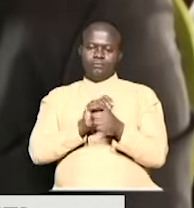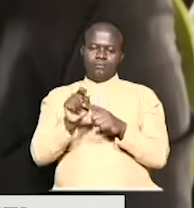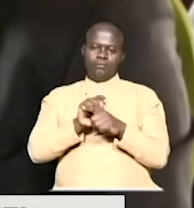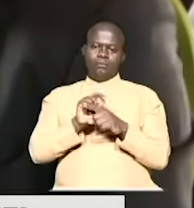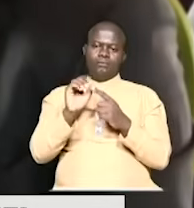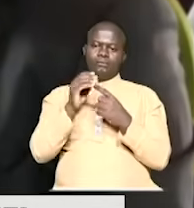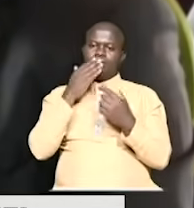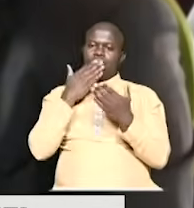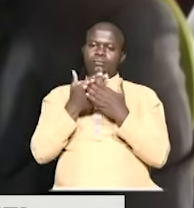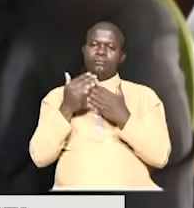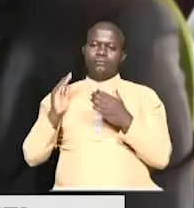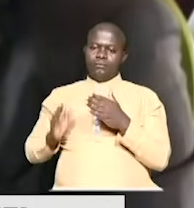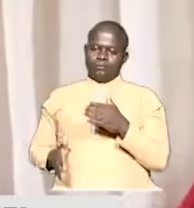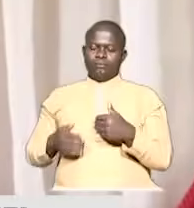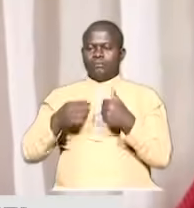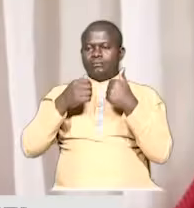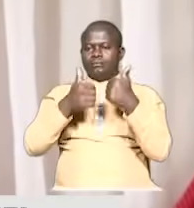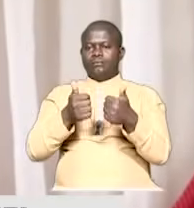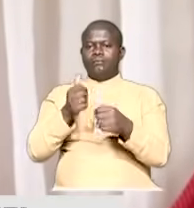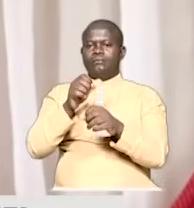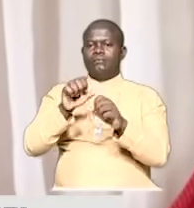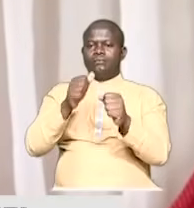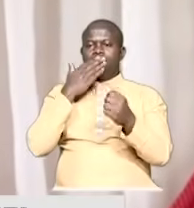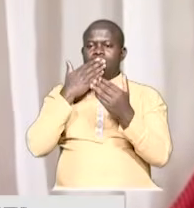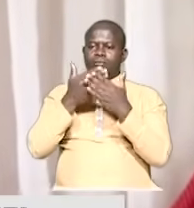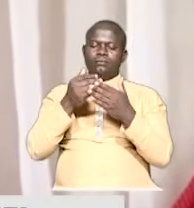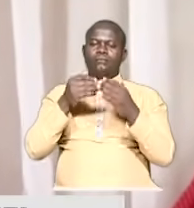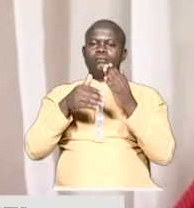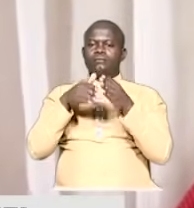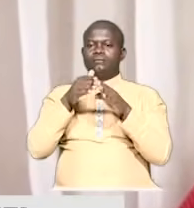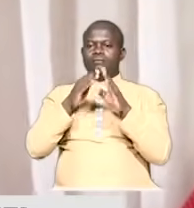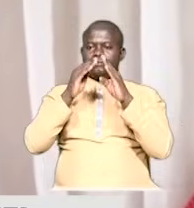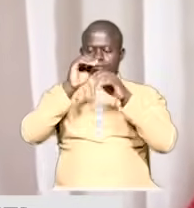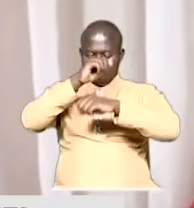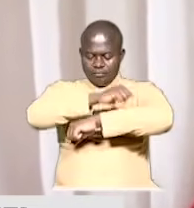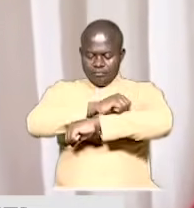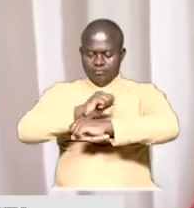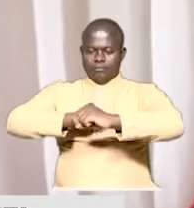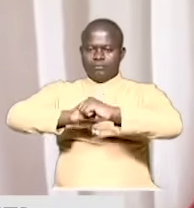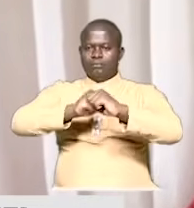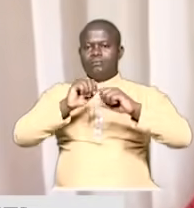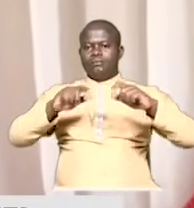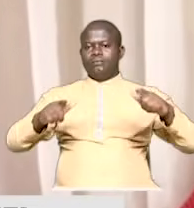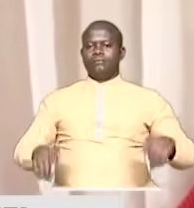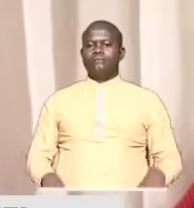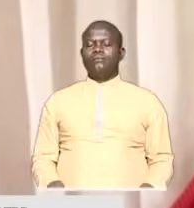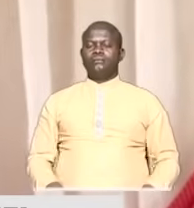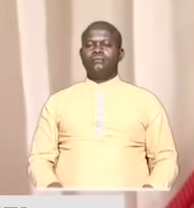myiza n'imyifatire iboneye, gufata neza inyubako z'amashuri no kubungabunga ubutaka.